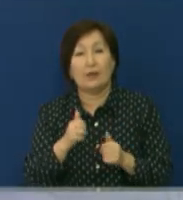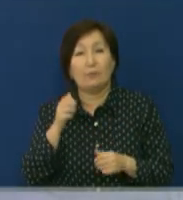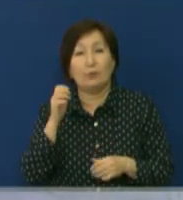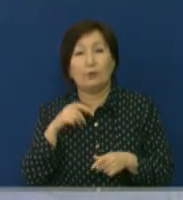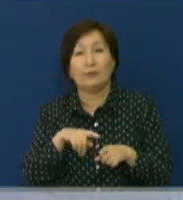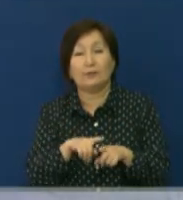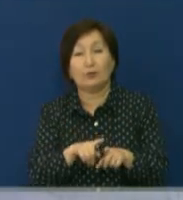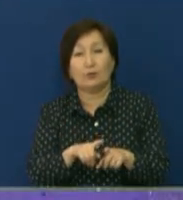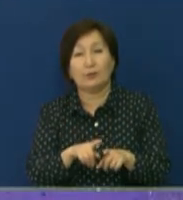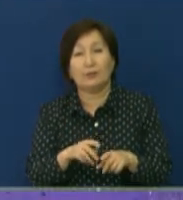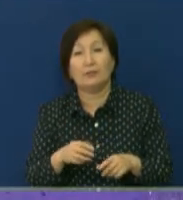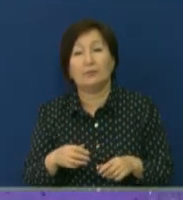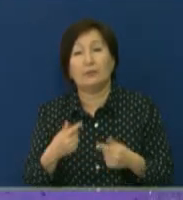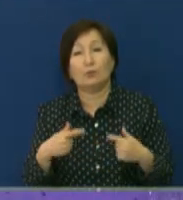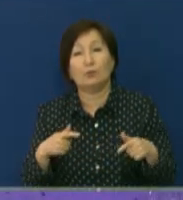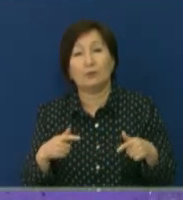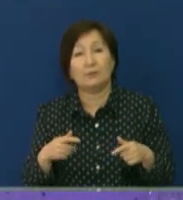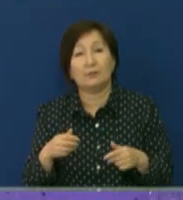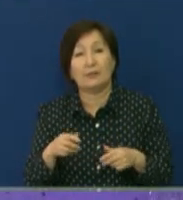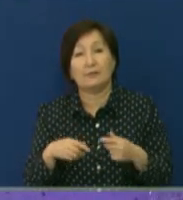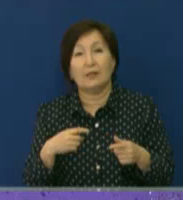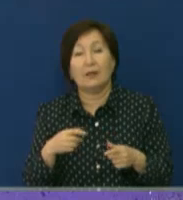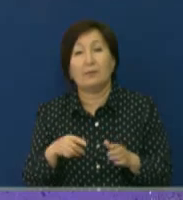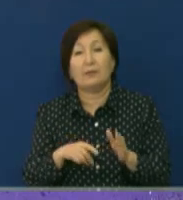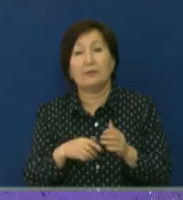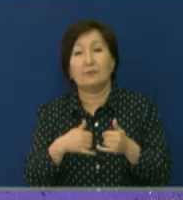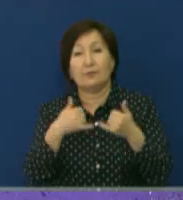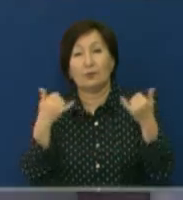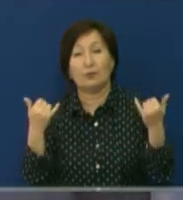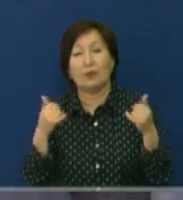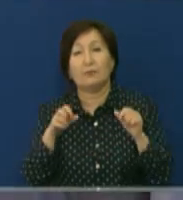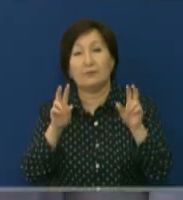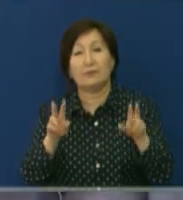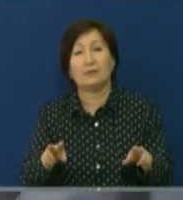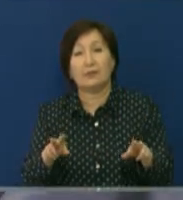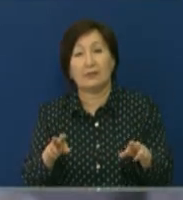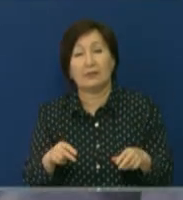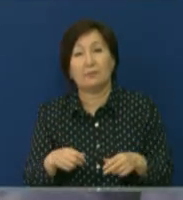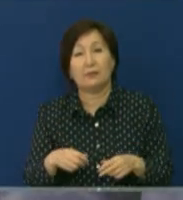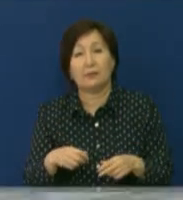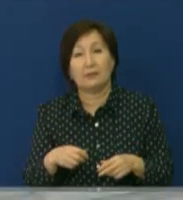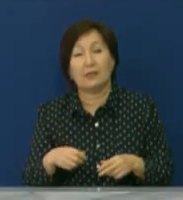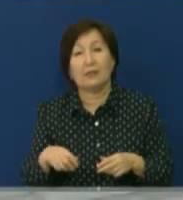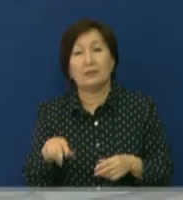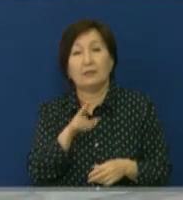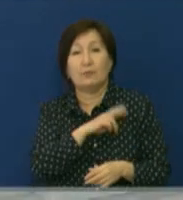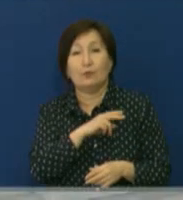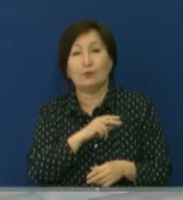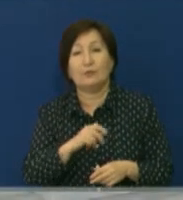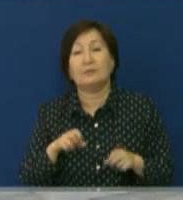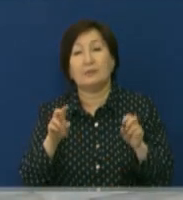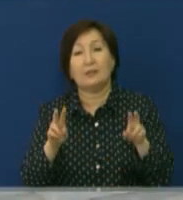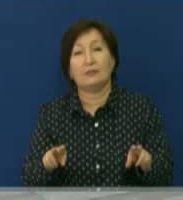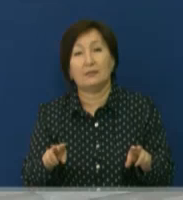дизайн сайт чемпионата worldskills развитие профессиональных компетенций а также повышение престижа рабочих специальностей и обучение